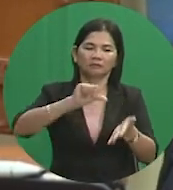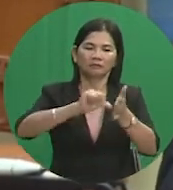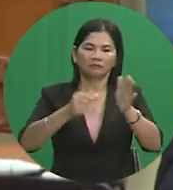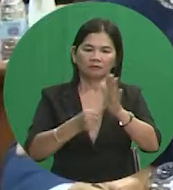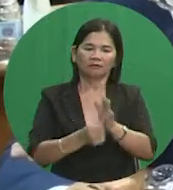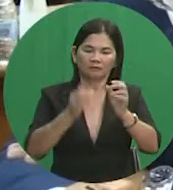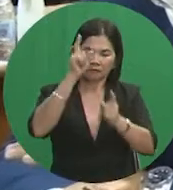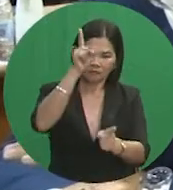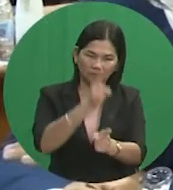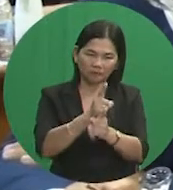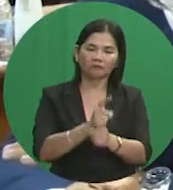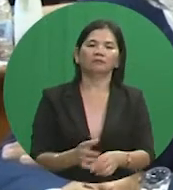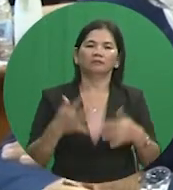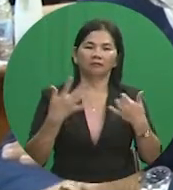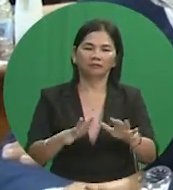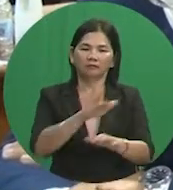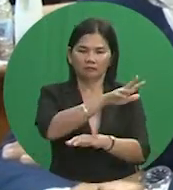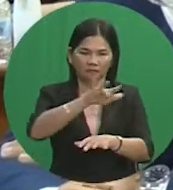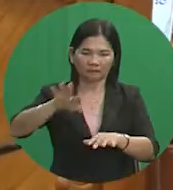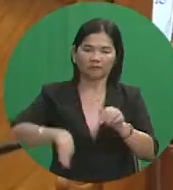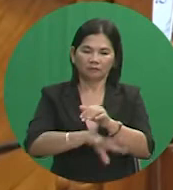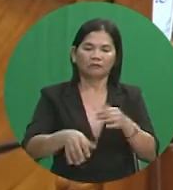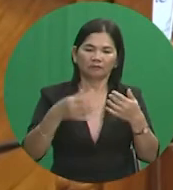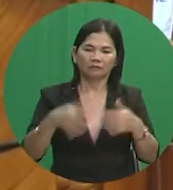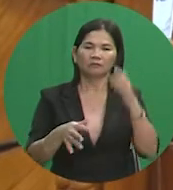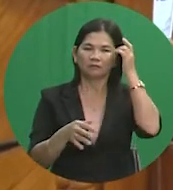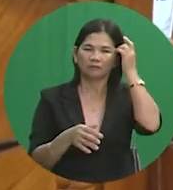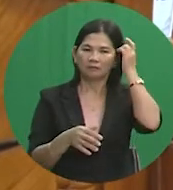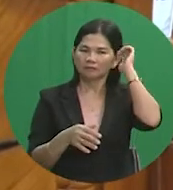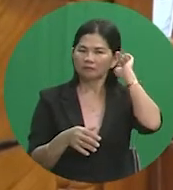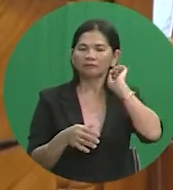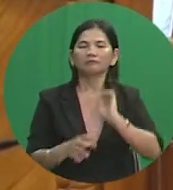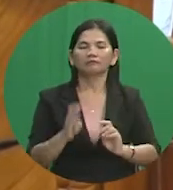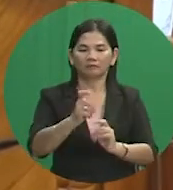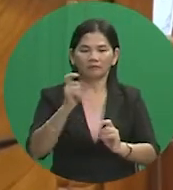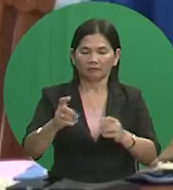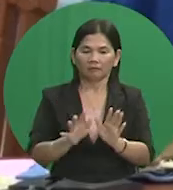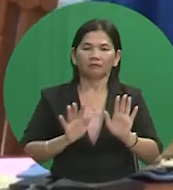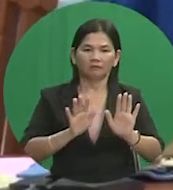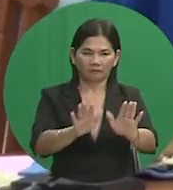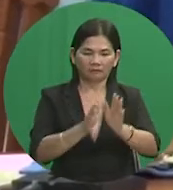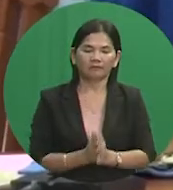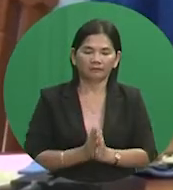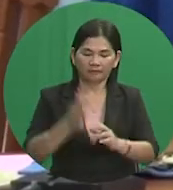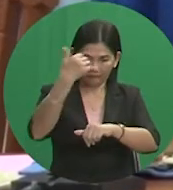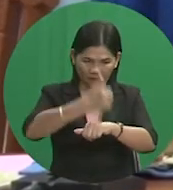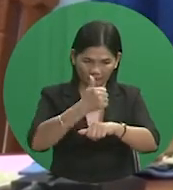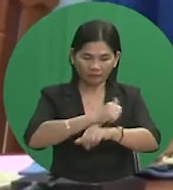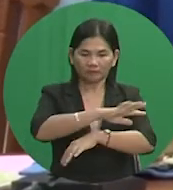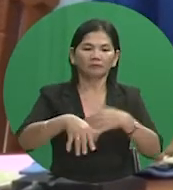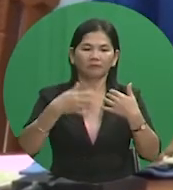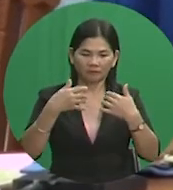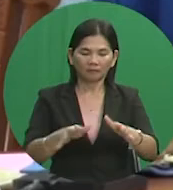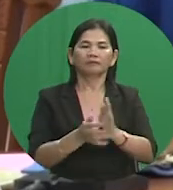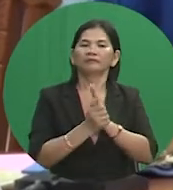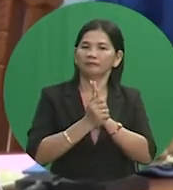រូវបានសម្រេចដោយក្រុមប្រឹក្សាអសរសាស្ត្រជាតិកន្លងមកឯកឧត្តមរដ្ឋមន្ត្រីខៀវកញ្ញរិទ្ធបានជំរុញលើកទឹកចិត្តដល់ថ្នាក់ដឹកនាំគ្រប់ផ្នែកគ្រប់ជំនា